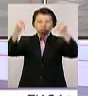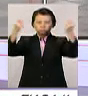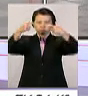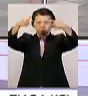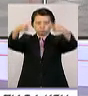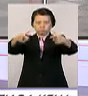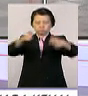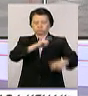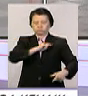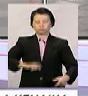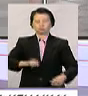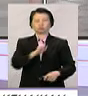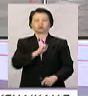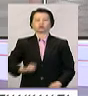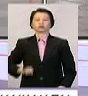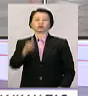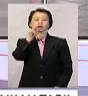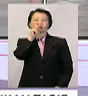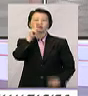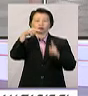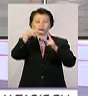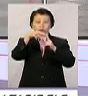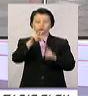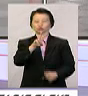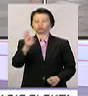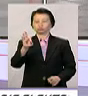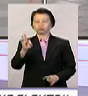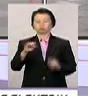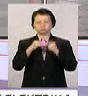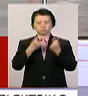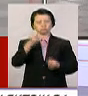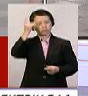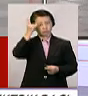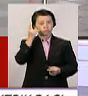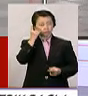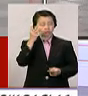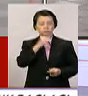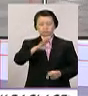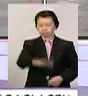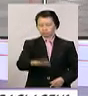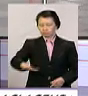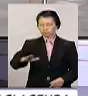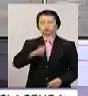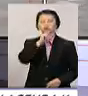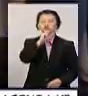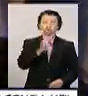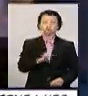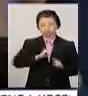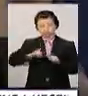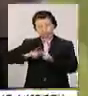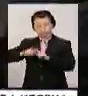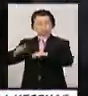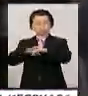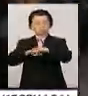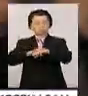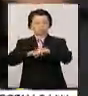pertawalan Tuanku Sultan Kedah ke-29. Ya, bukan sahaja golongan dewasa, malah kanak-kanak dan warga emas dari pelbagai bangsa